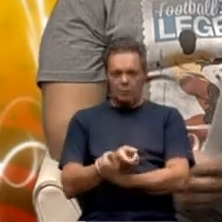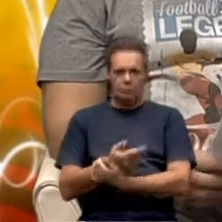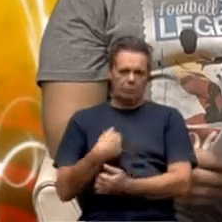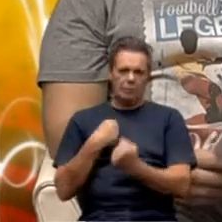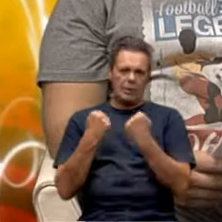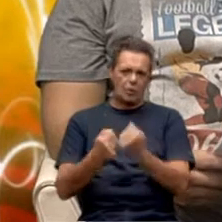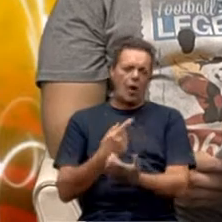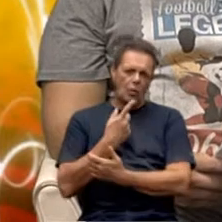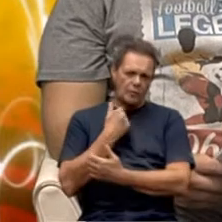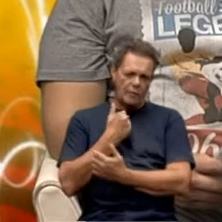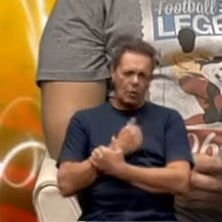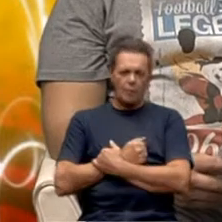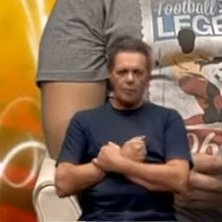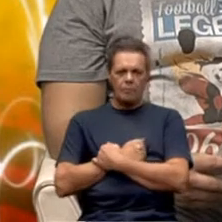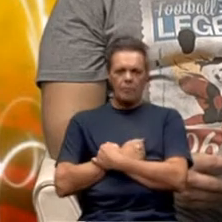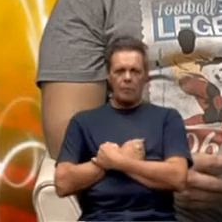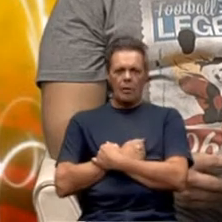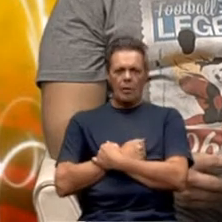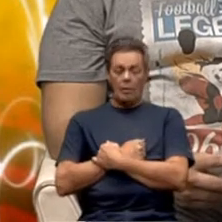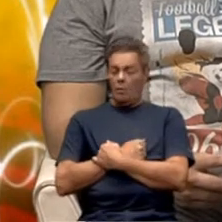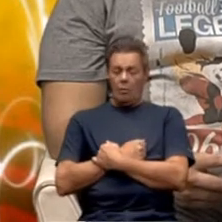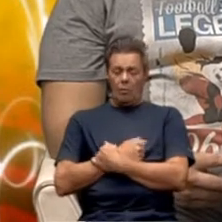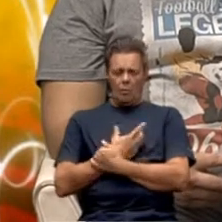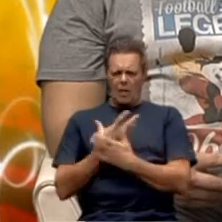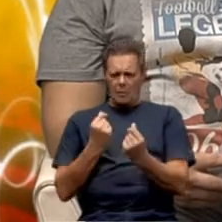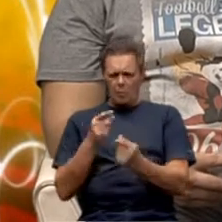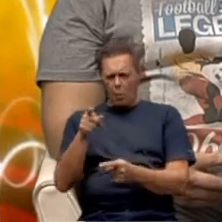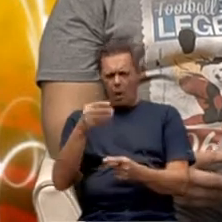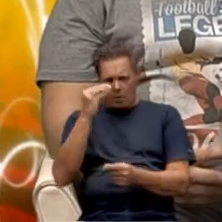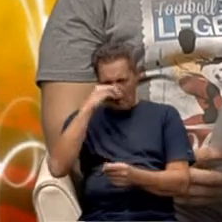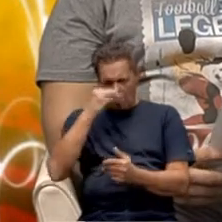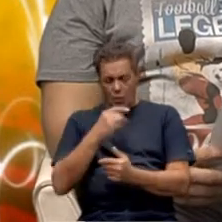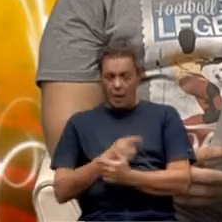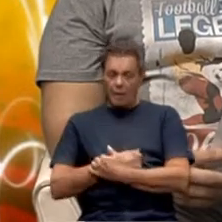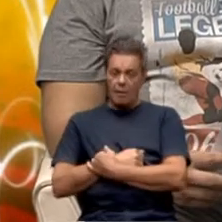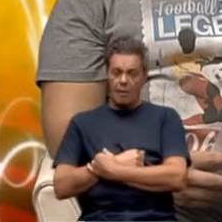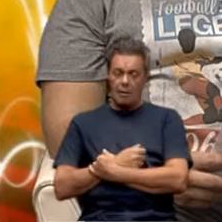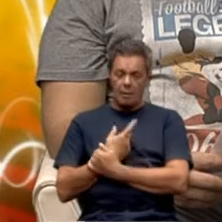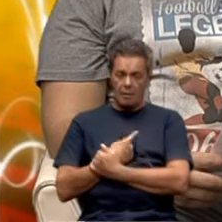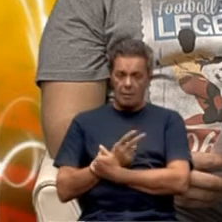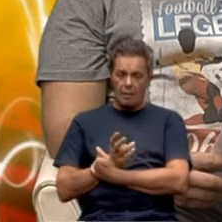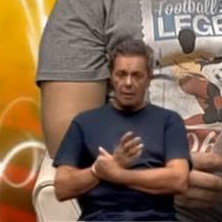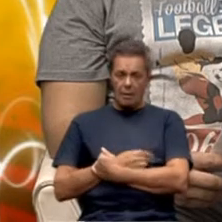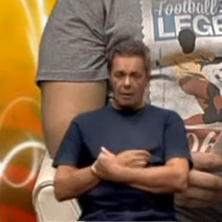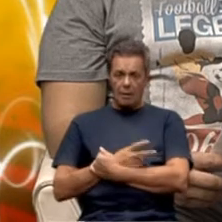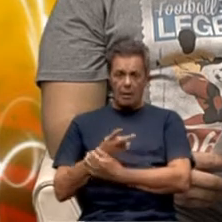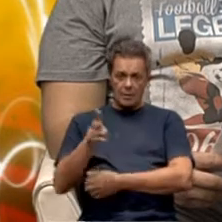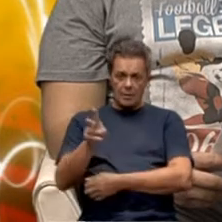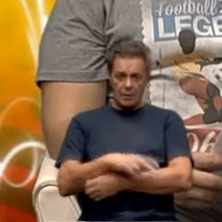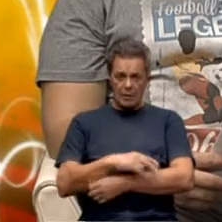jako svidla. Mm-hmm. Bilo mi je super i dosta toga sam naučila. Tako je. Recimo kada sam se vratila sa